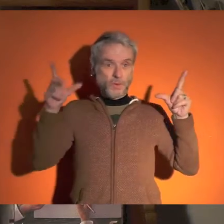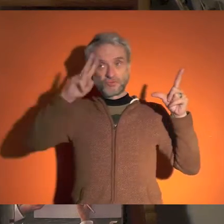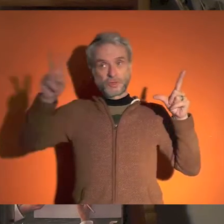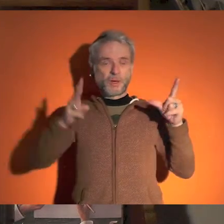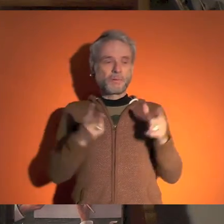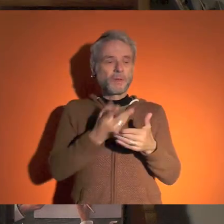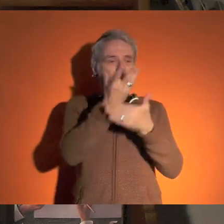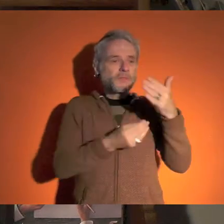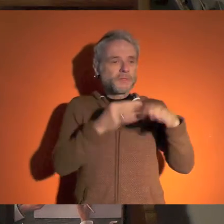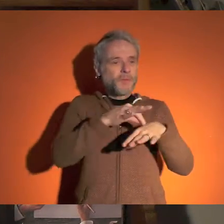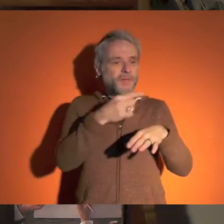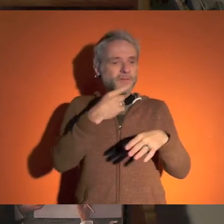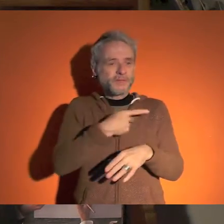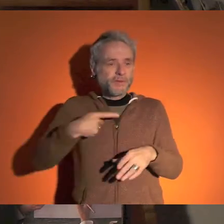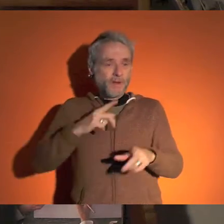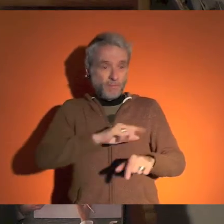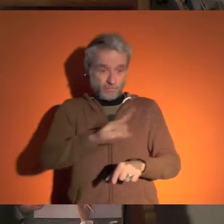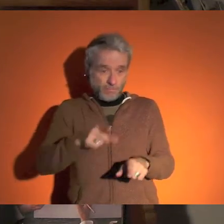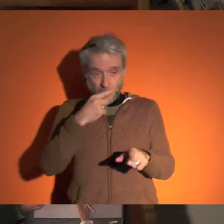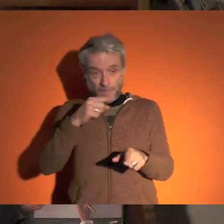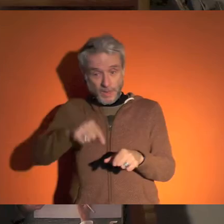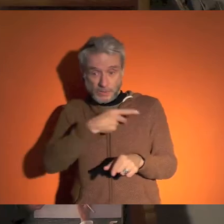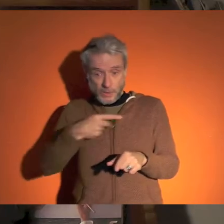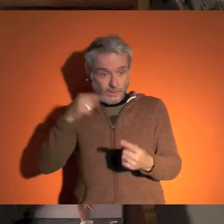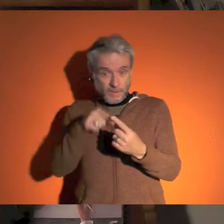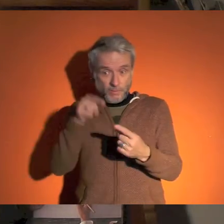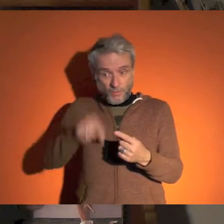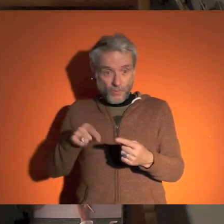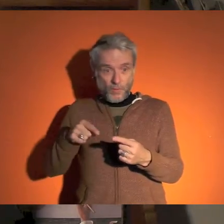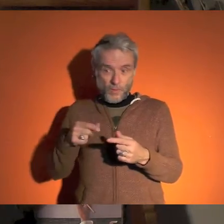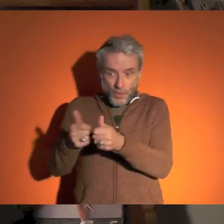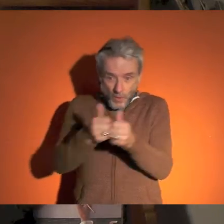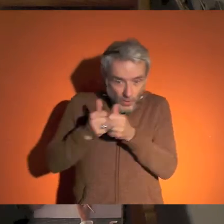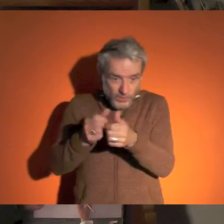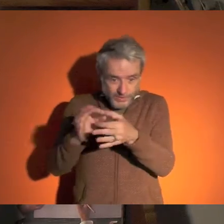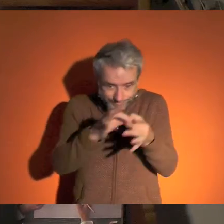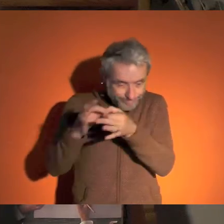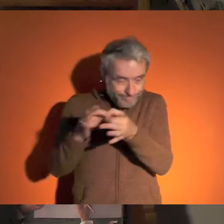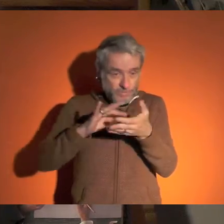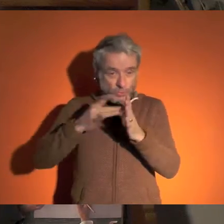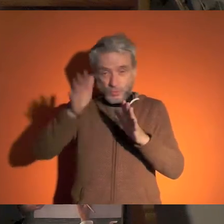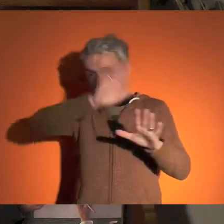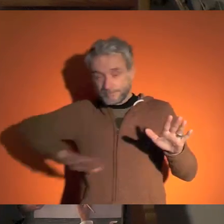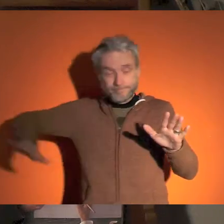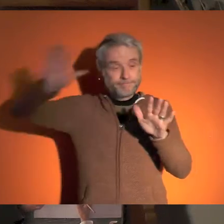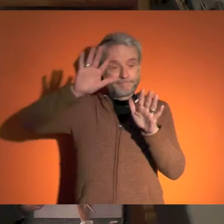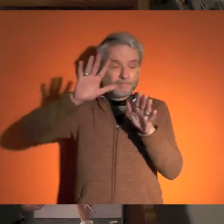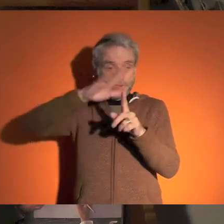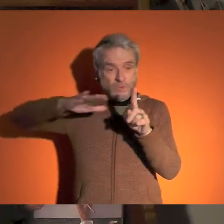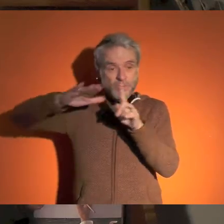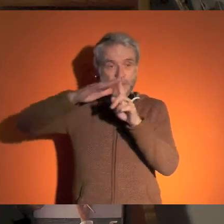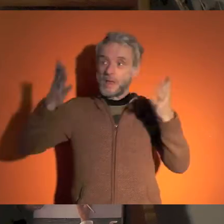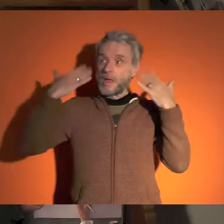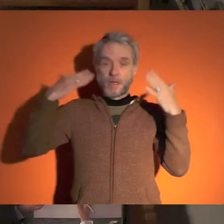l'absence de maladie. Les questions de santé doivent se travailler de façon cohérente dans toute la société. Elles